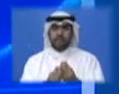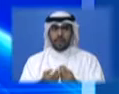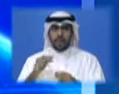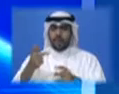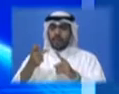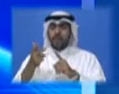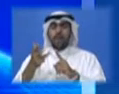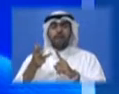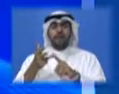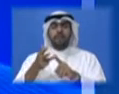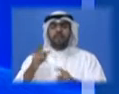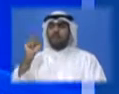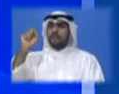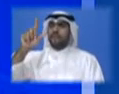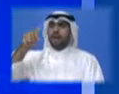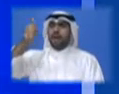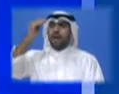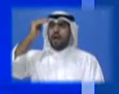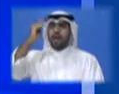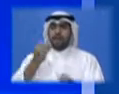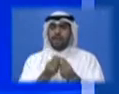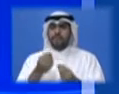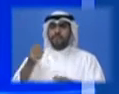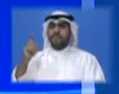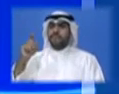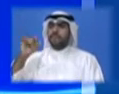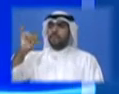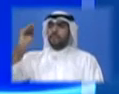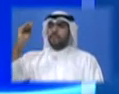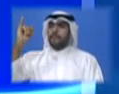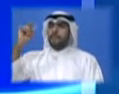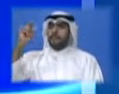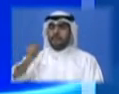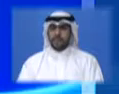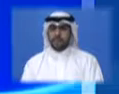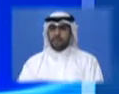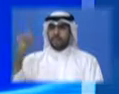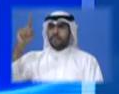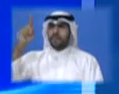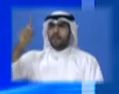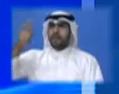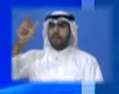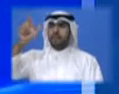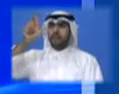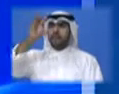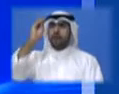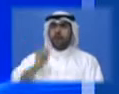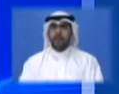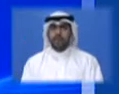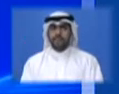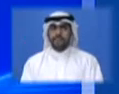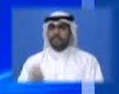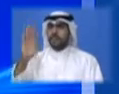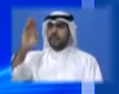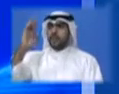فلاح تريحيب محسن المطيري، محمد مبارك رجل المطيري، عبد الله مبارك رجل مطيري،